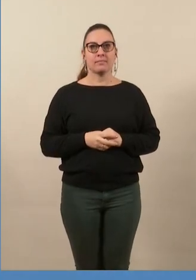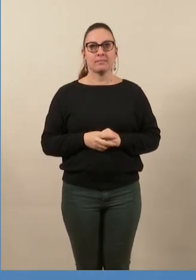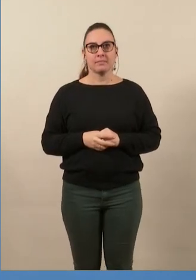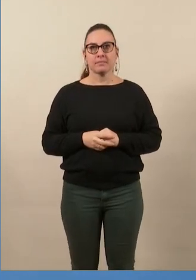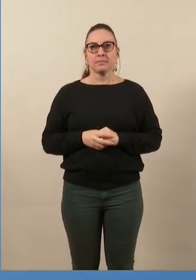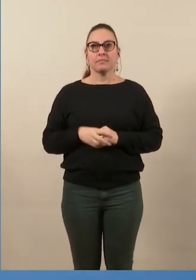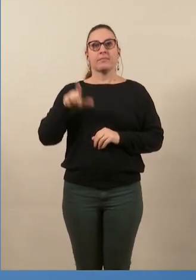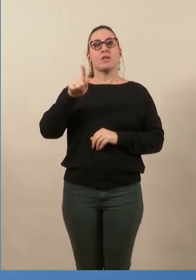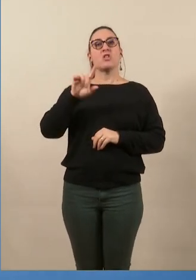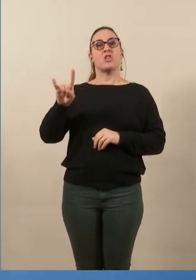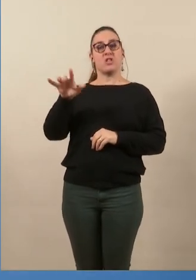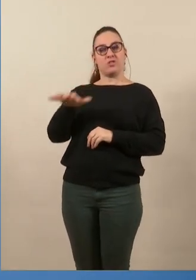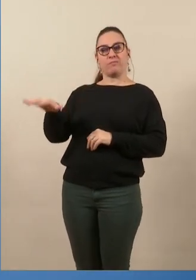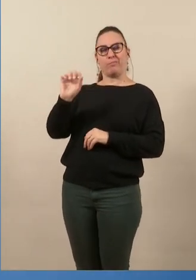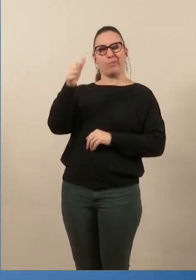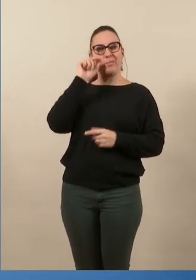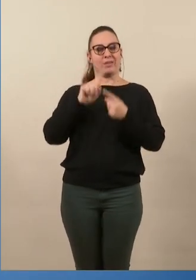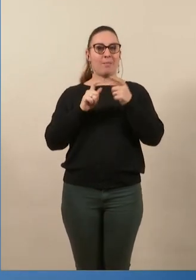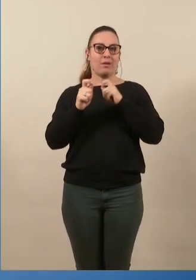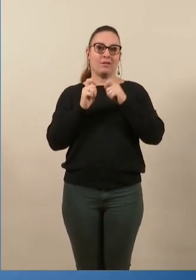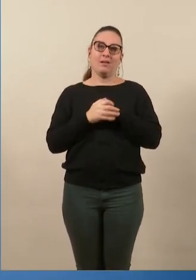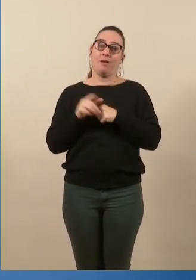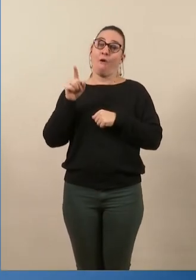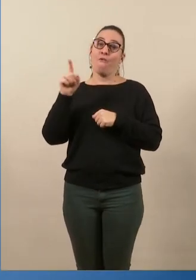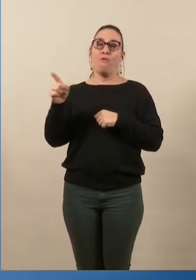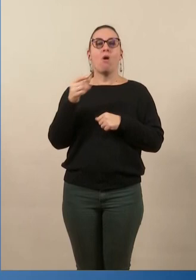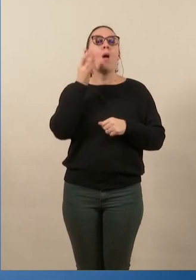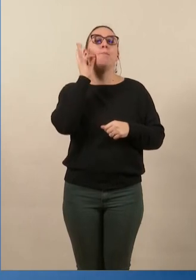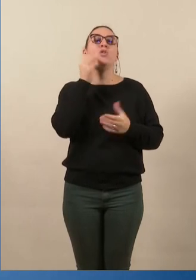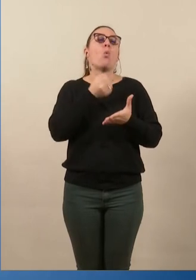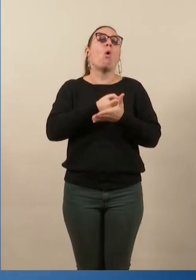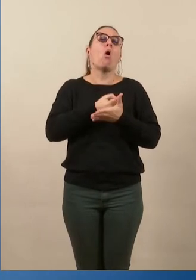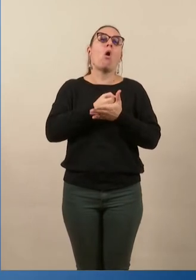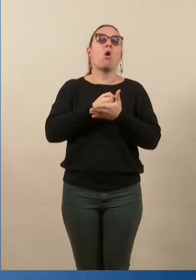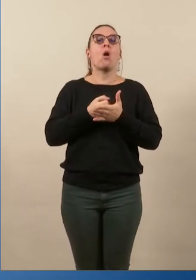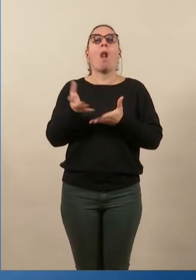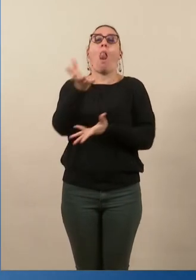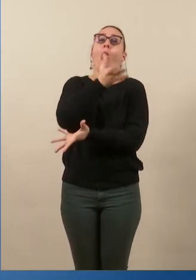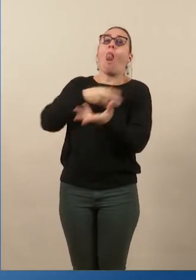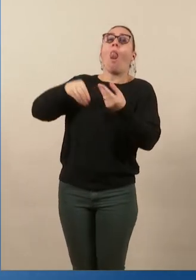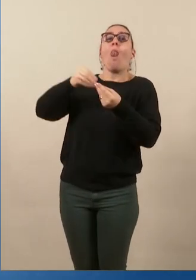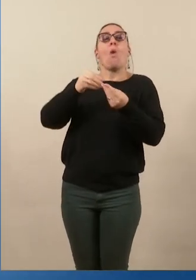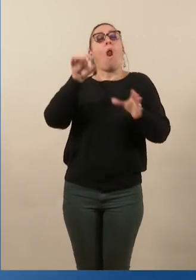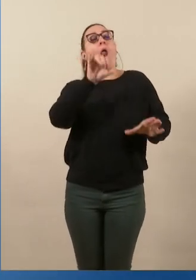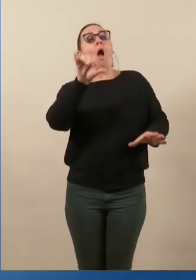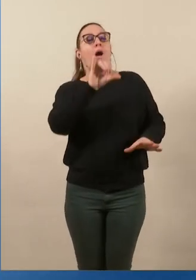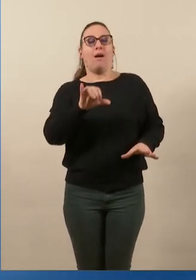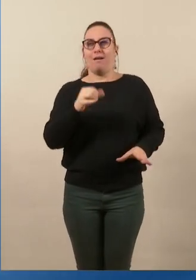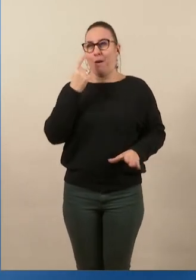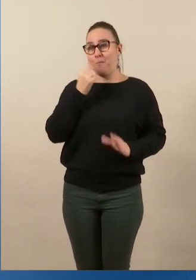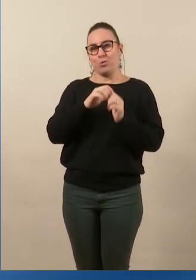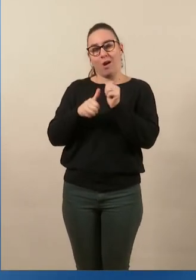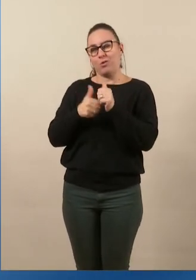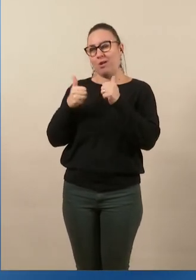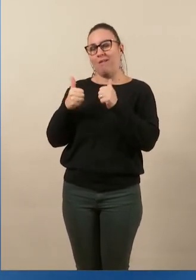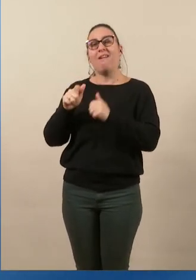Grenoble habitaat d'abord moi j'aime beaucoup votre ophémisme et votre sens de de l'enrobage Monsieur l'Adjoint euh la vente de